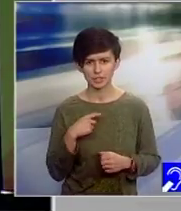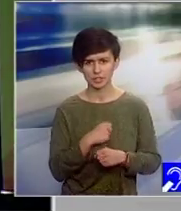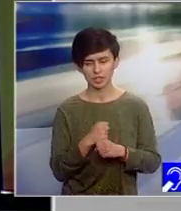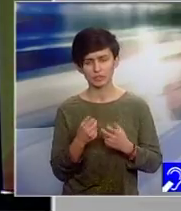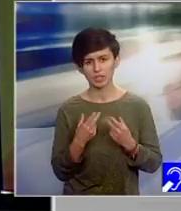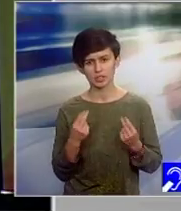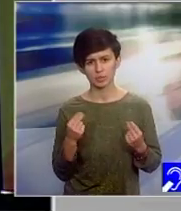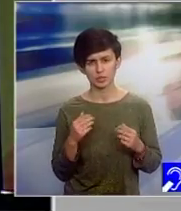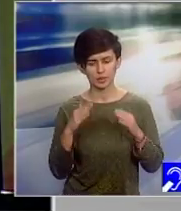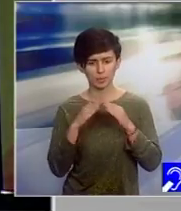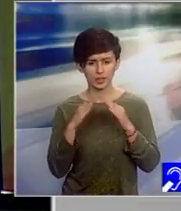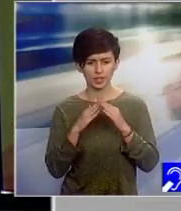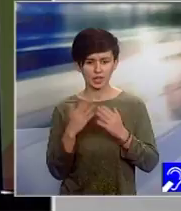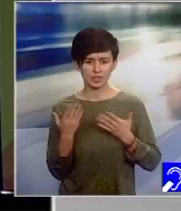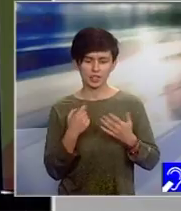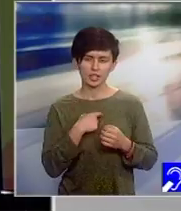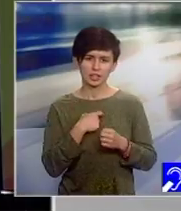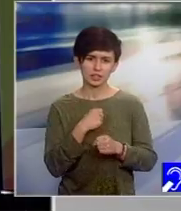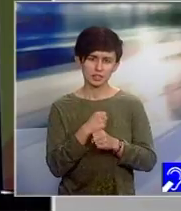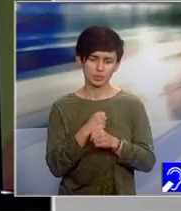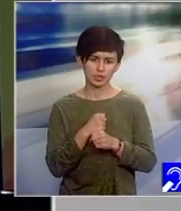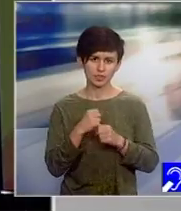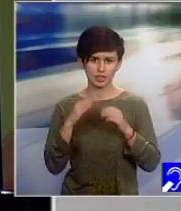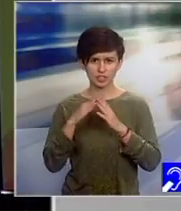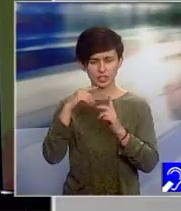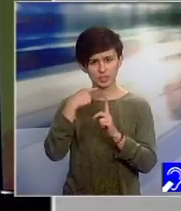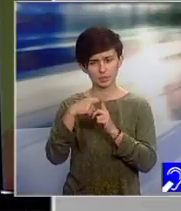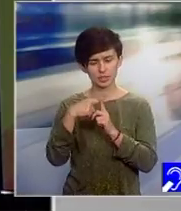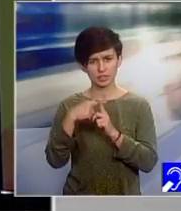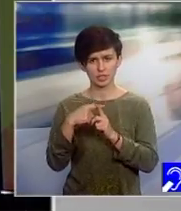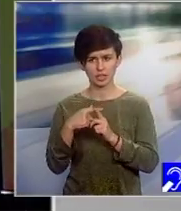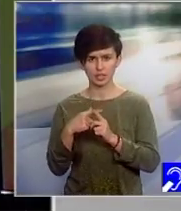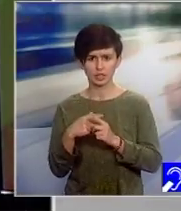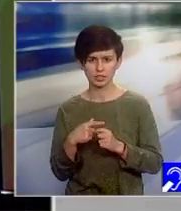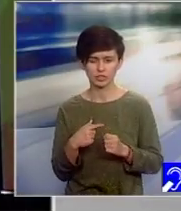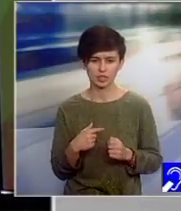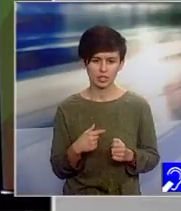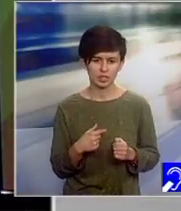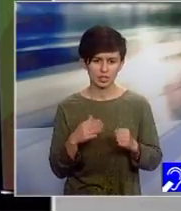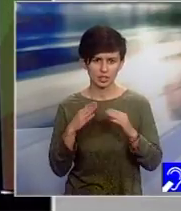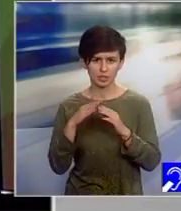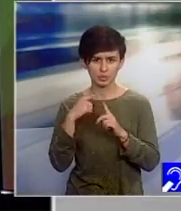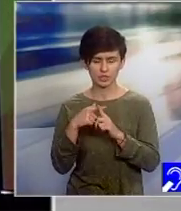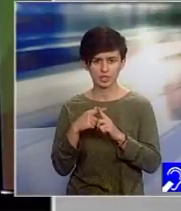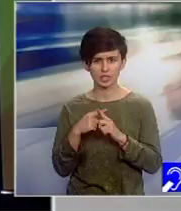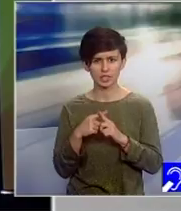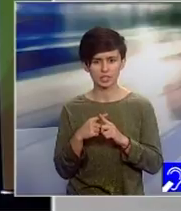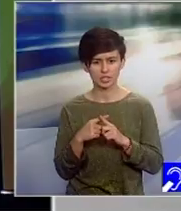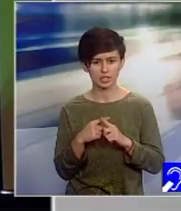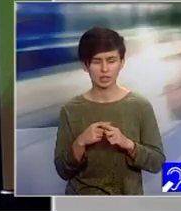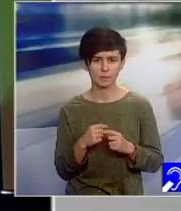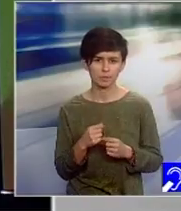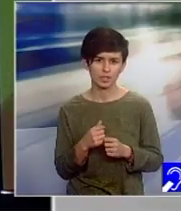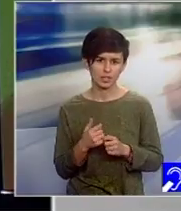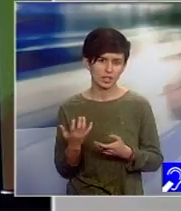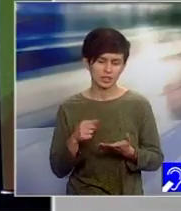case memoriale care s-ar putea face, bisericile care mă refer acum, Biserica Sfântul Mihail, care este în centrul